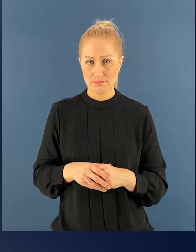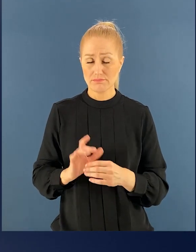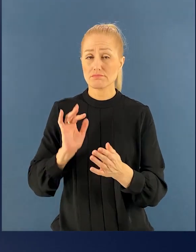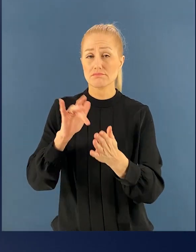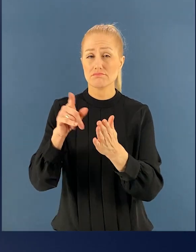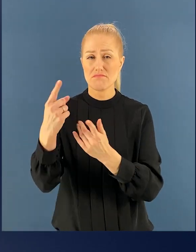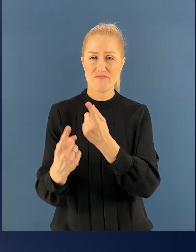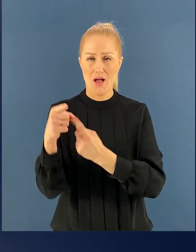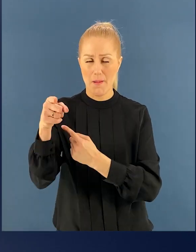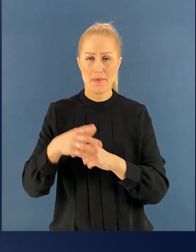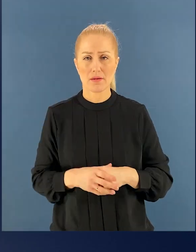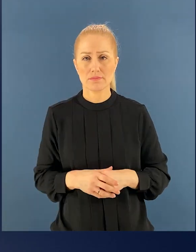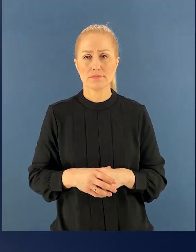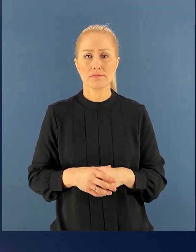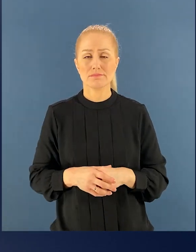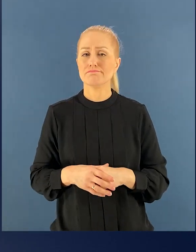Wezwani do pracy.